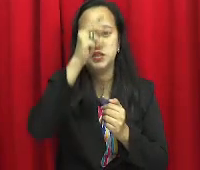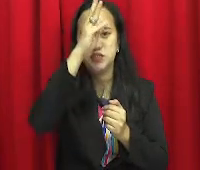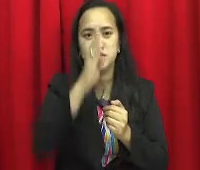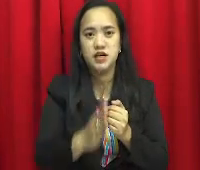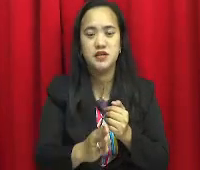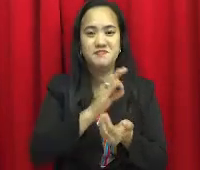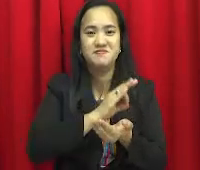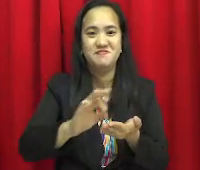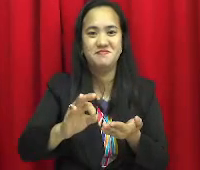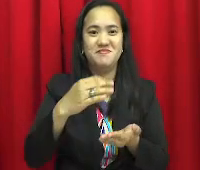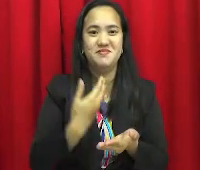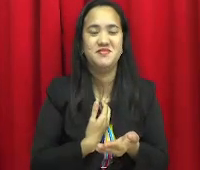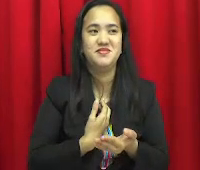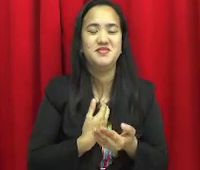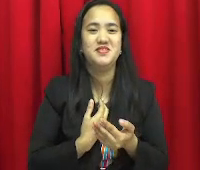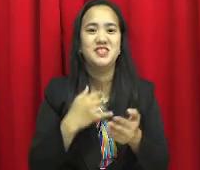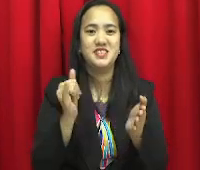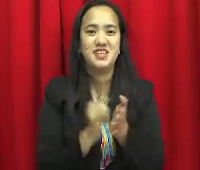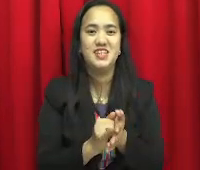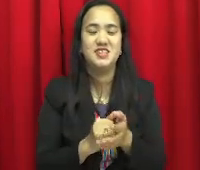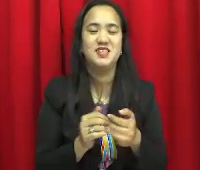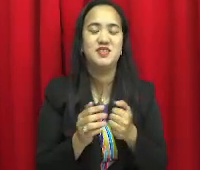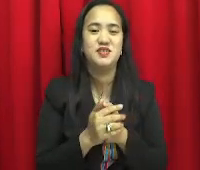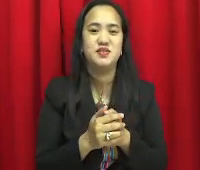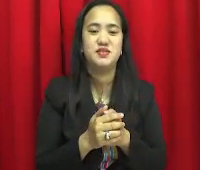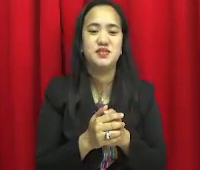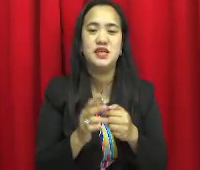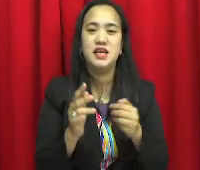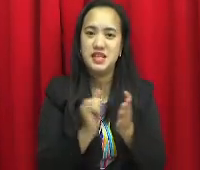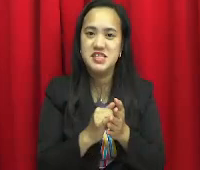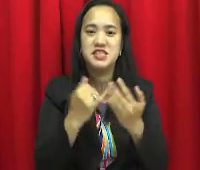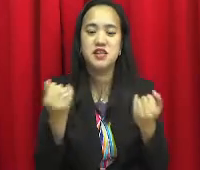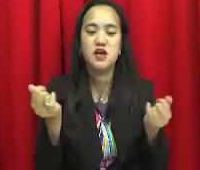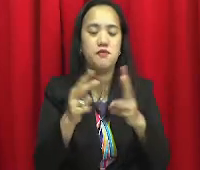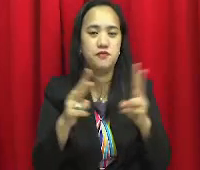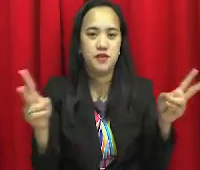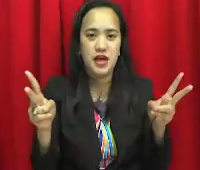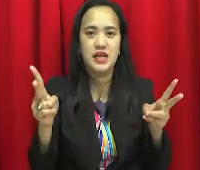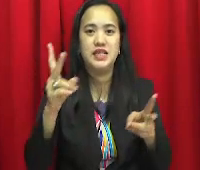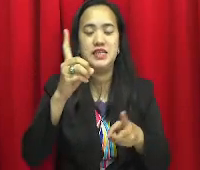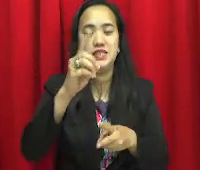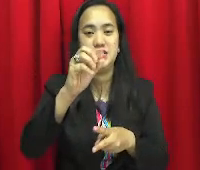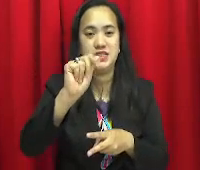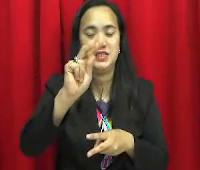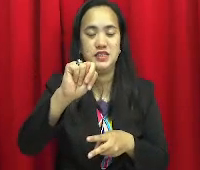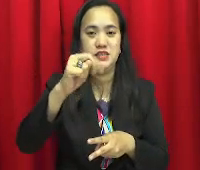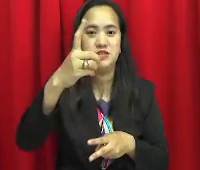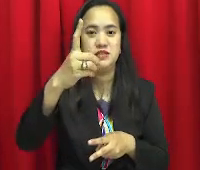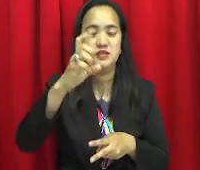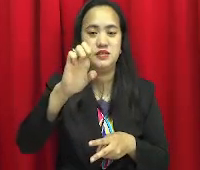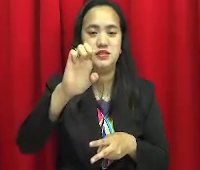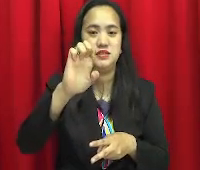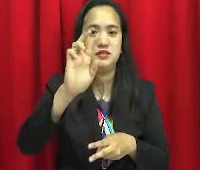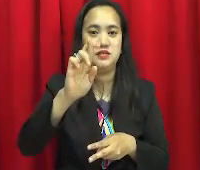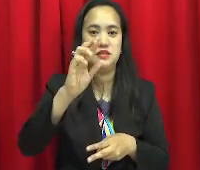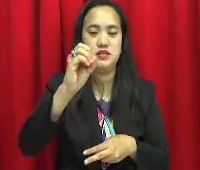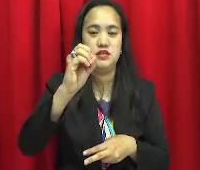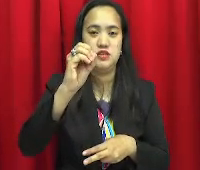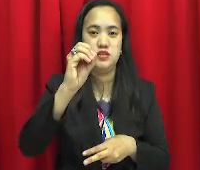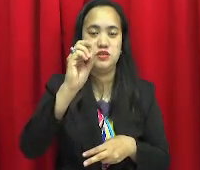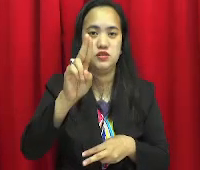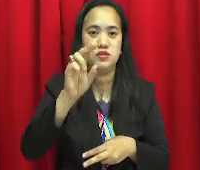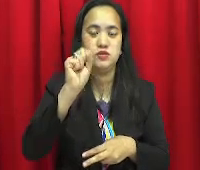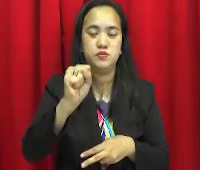me, na very dangerous, kapatid. Yes. Pero of course, alam ko naman yung gagawin ko, ano man ang